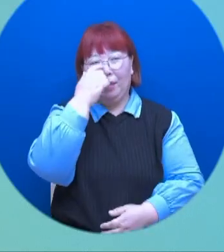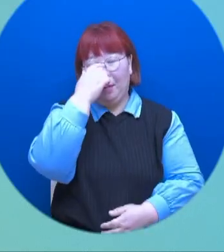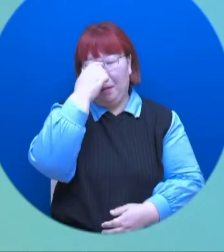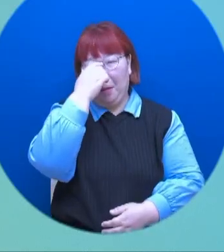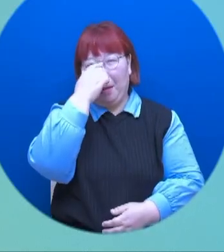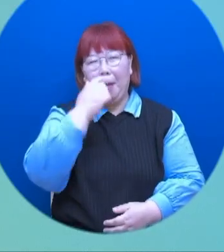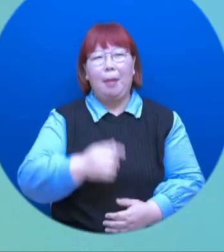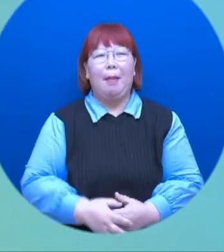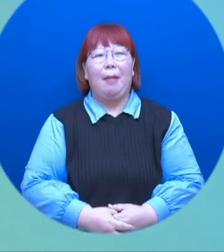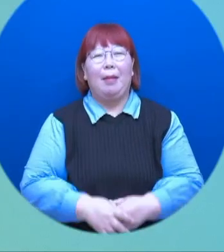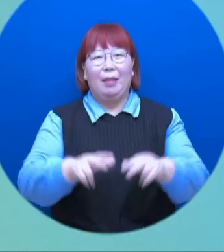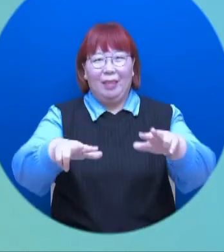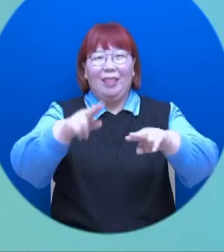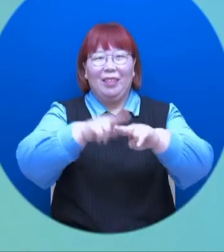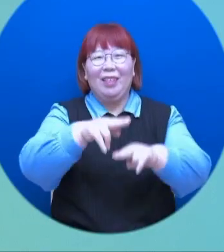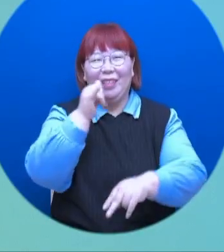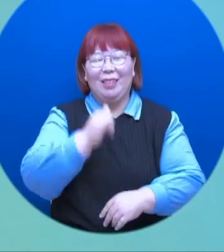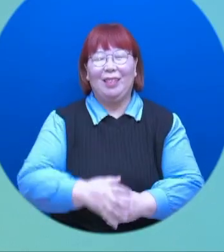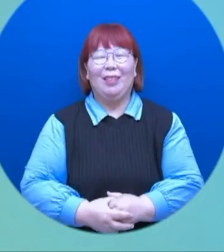계시는데